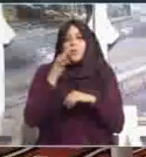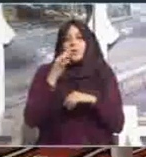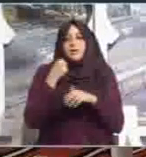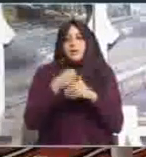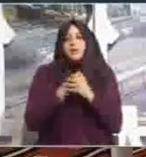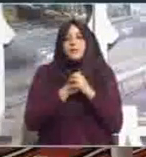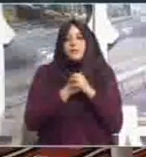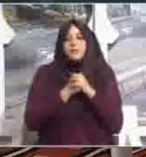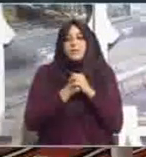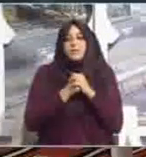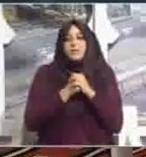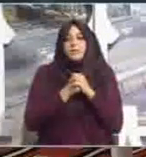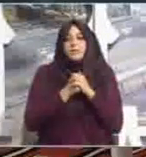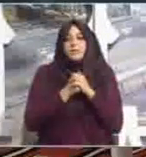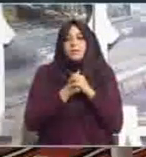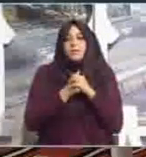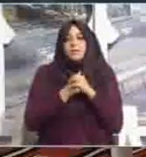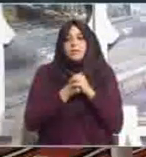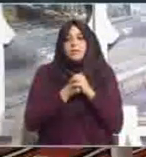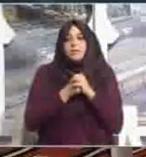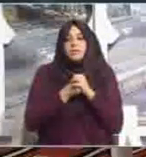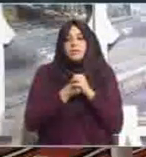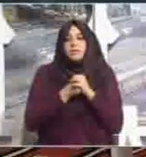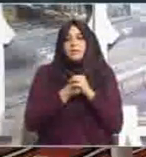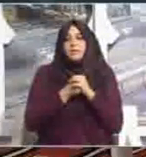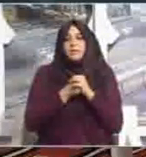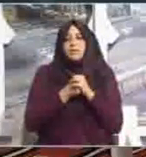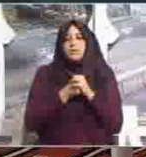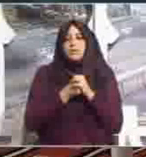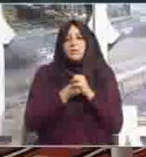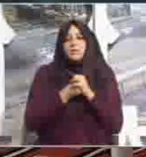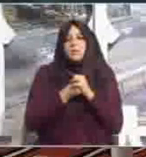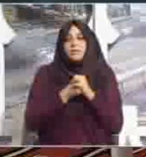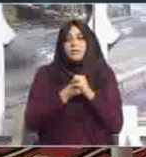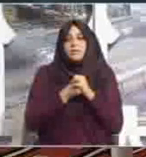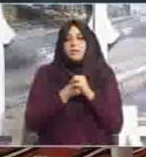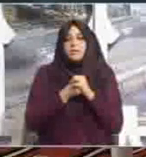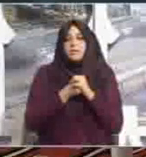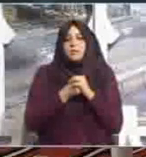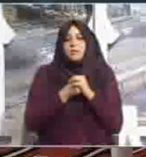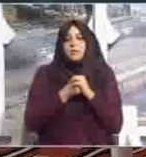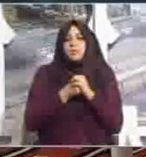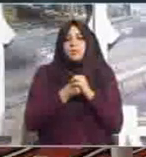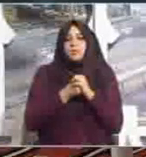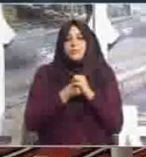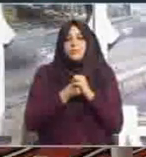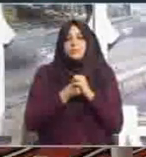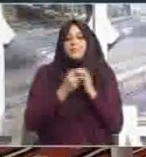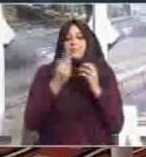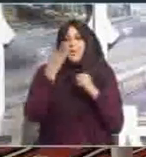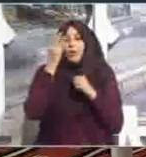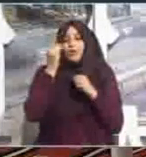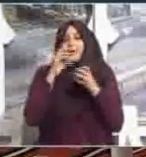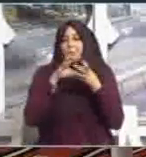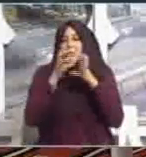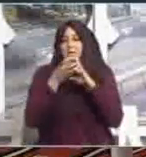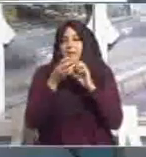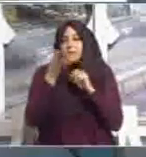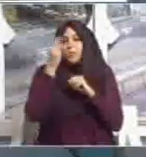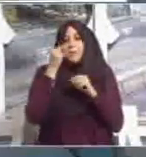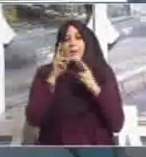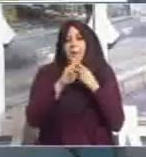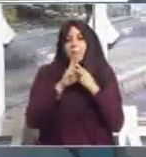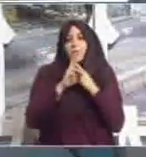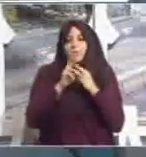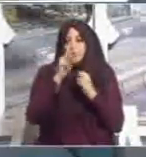ايه وقعدت الزوجه تاعو الاولى هذيك اللي ما جابت معاها الاولاد طيب طيب طيب طيب طيب نجاوبك ان شاء